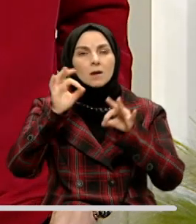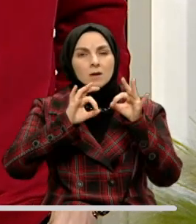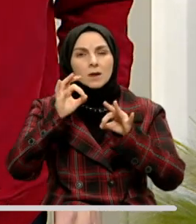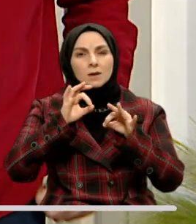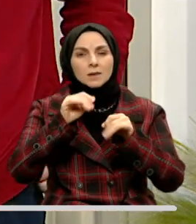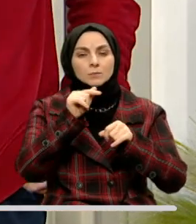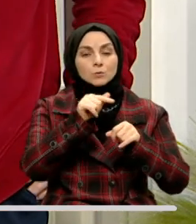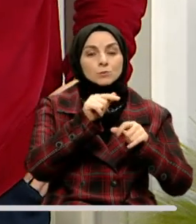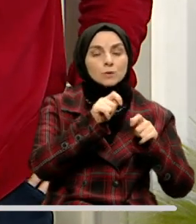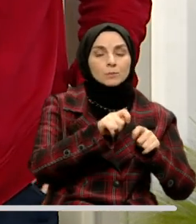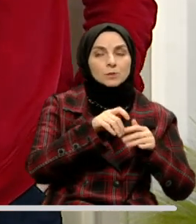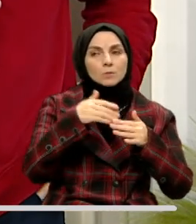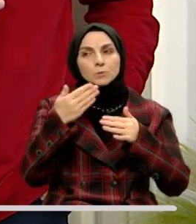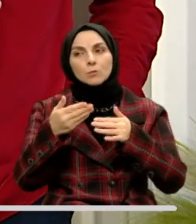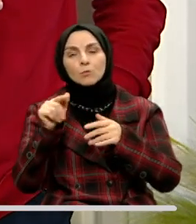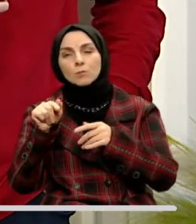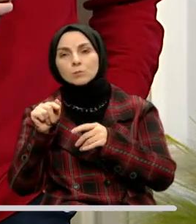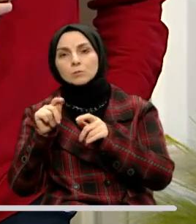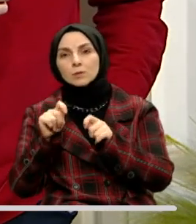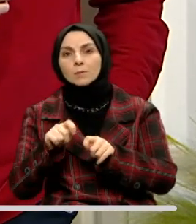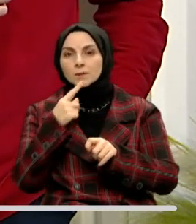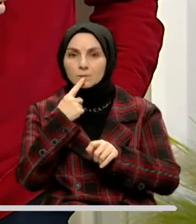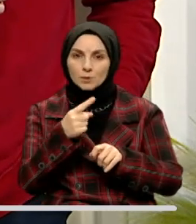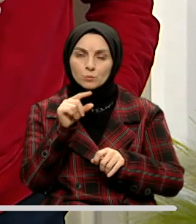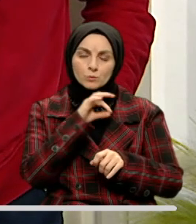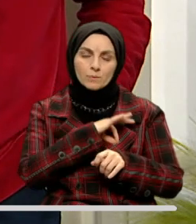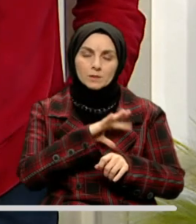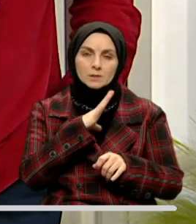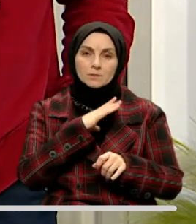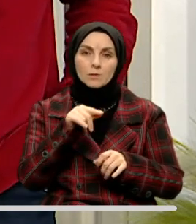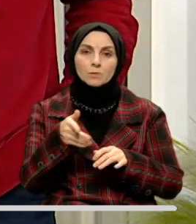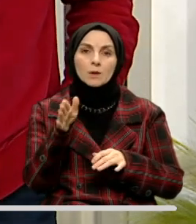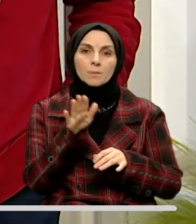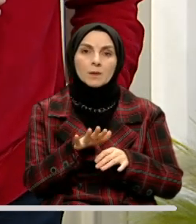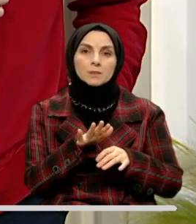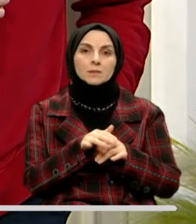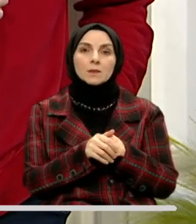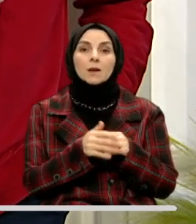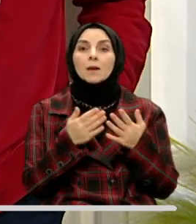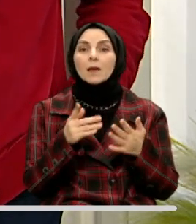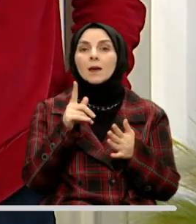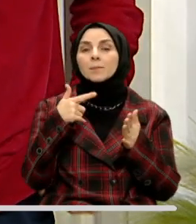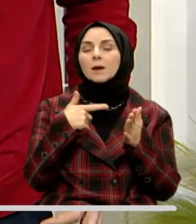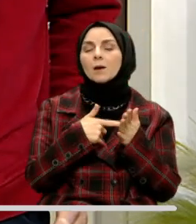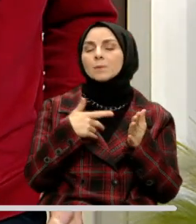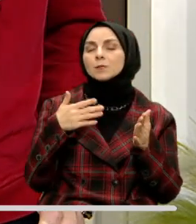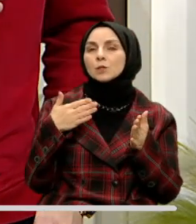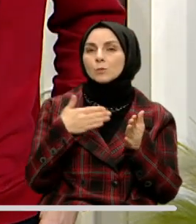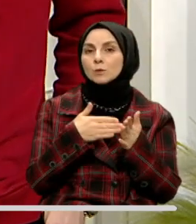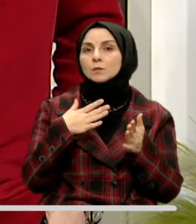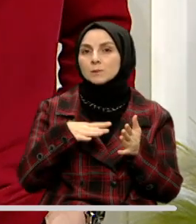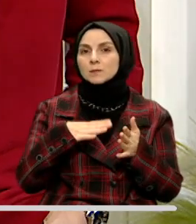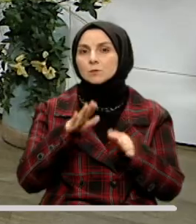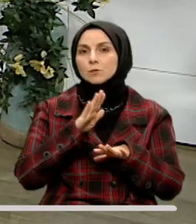yapacağım diye belirleyebiliyorum. O fayda sağlıyor. Güzel. Onun dışında yani eğer bir amaca ulaşmak istiyorsam zaten